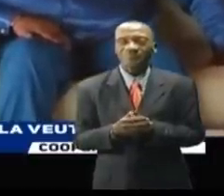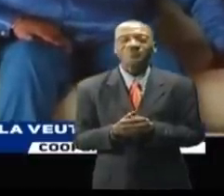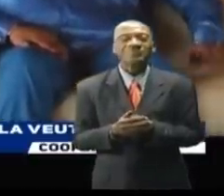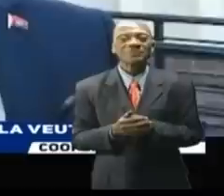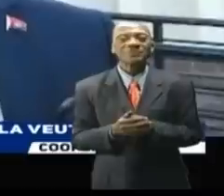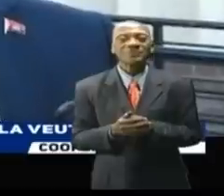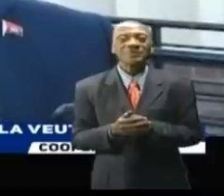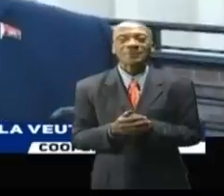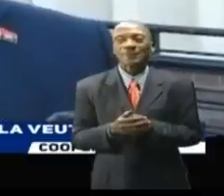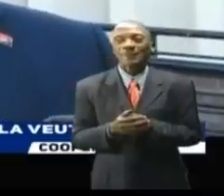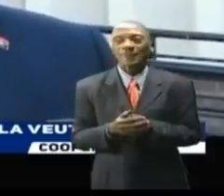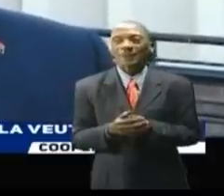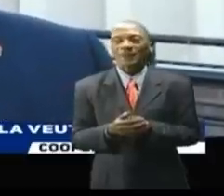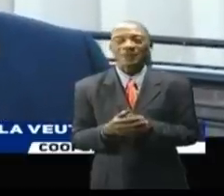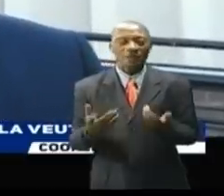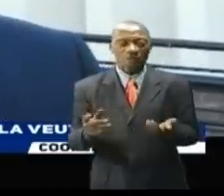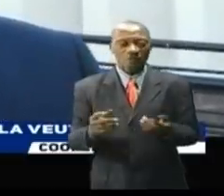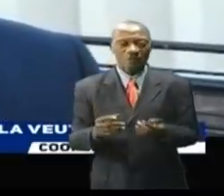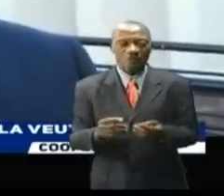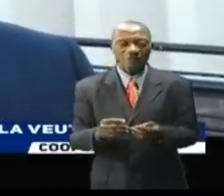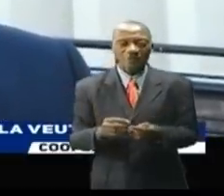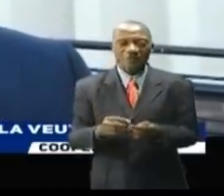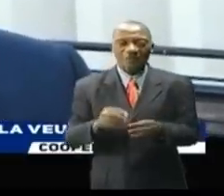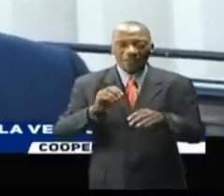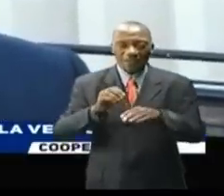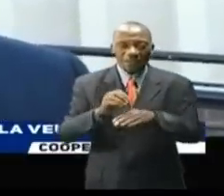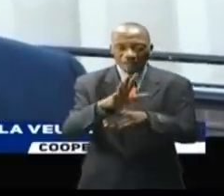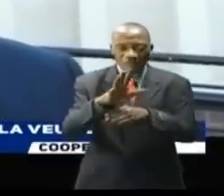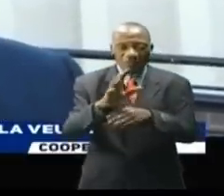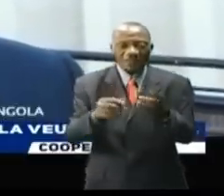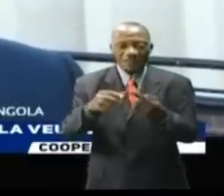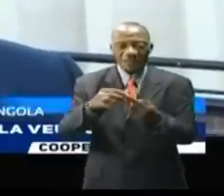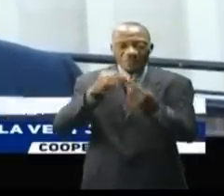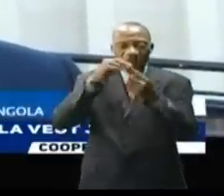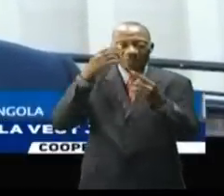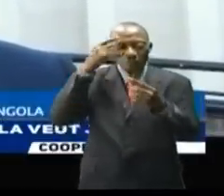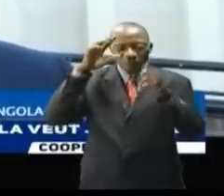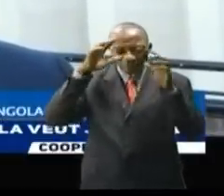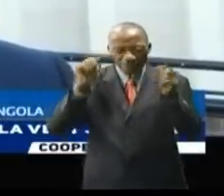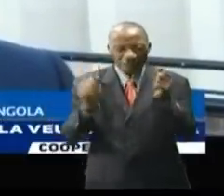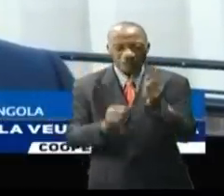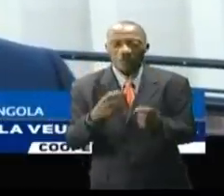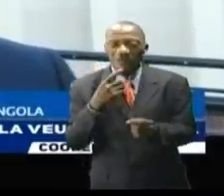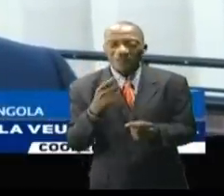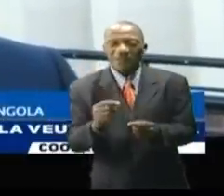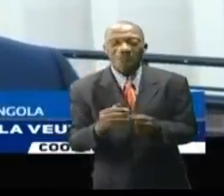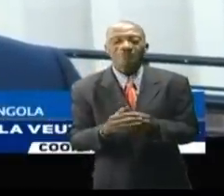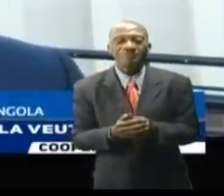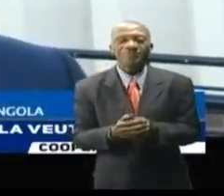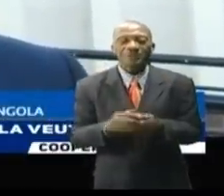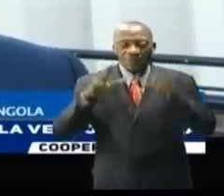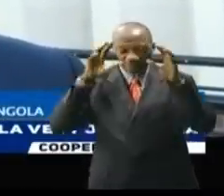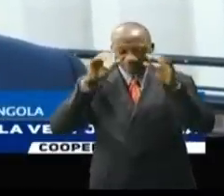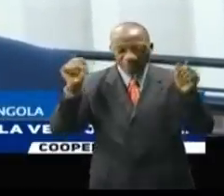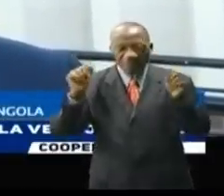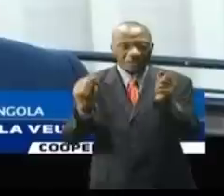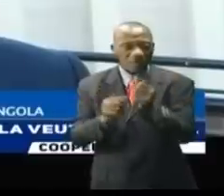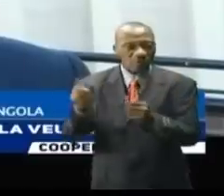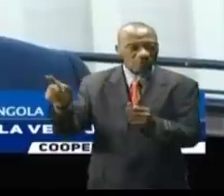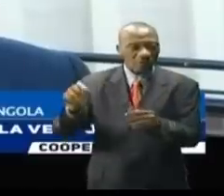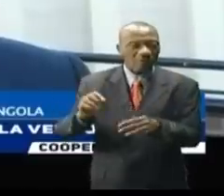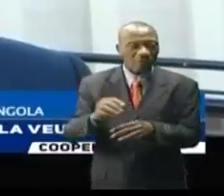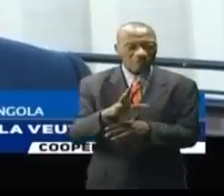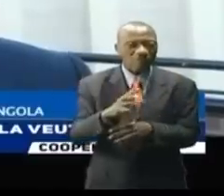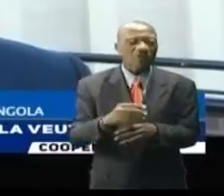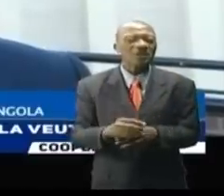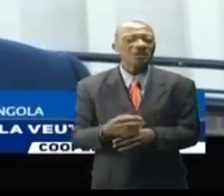Lourenço avait reçu le mandat de faire la médiation entre la RDC et le Rwanda.